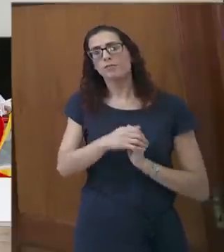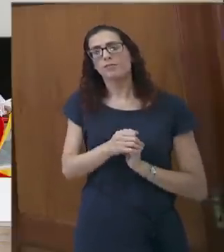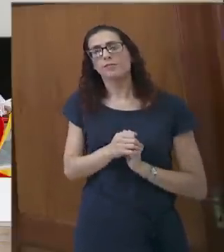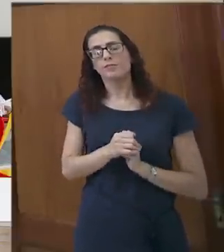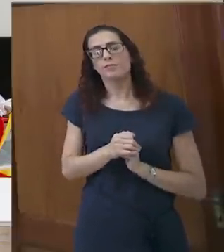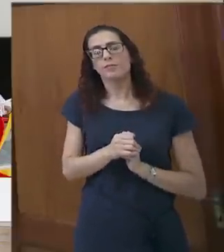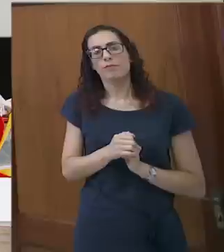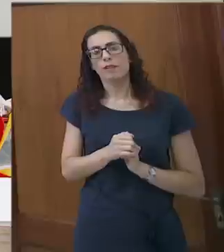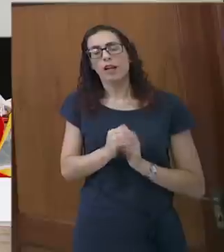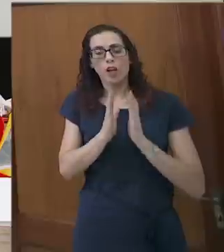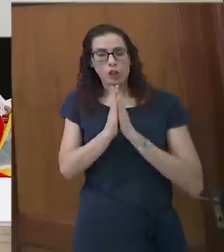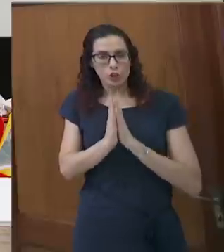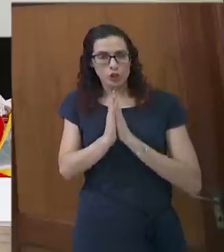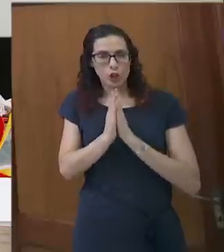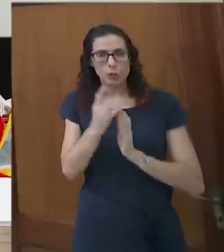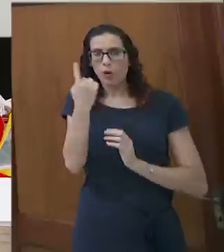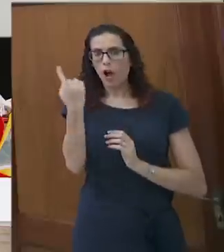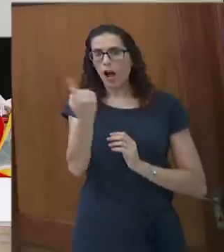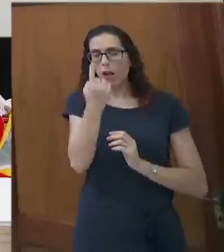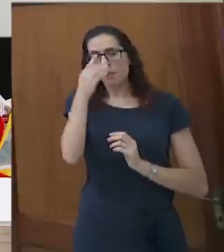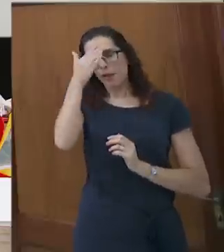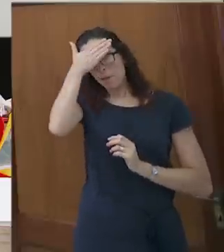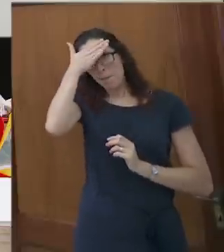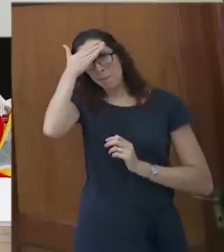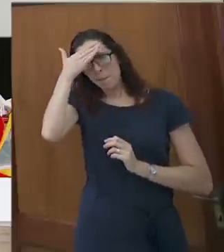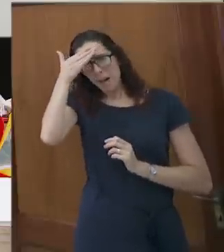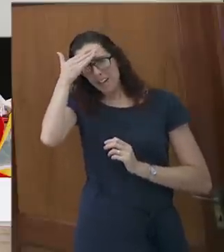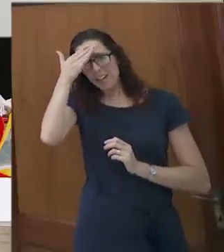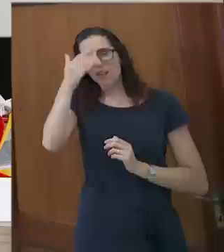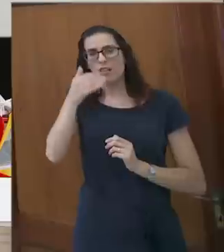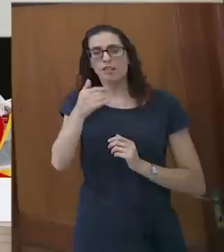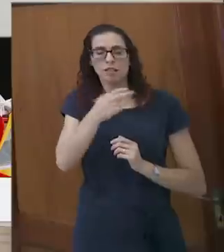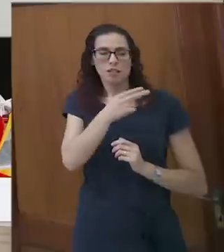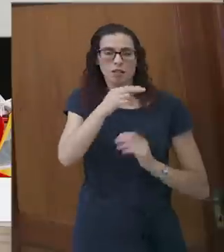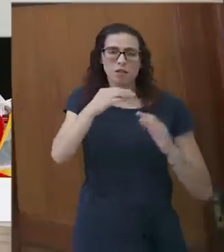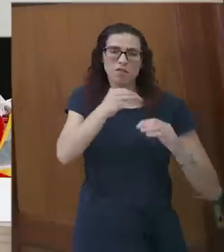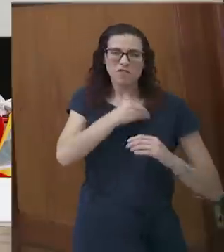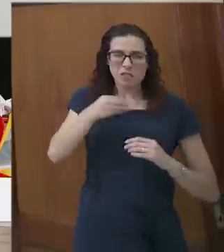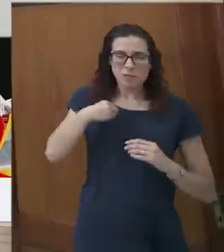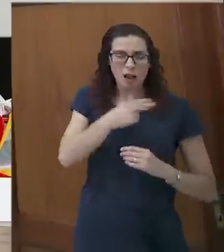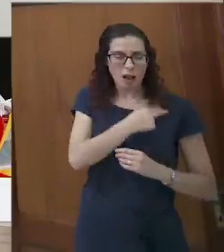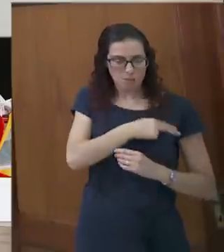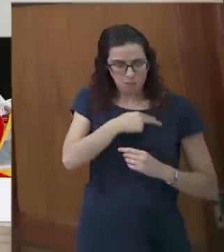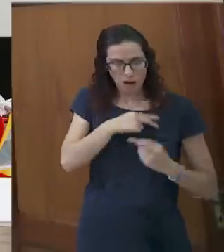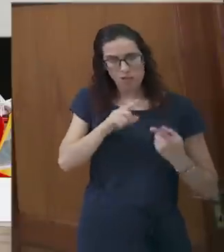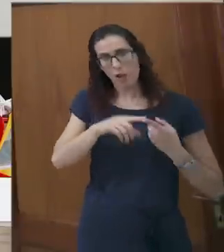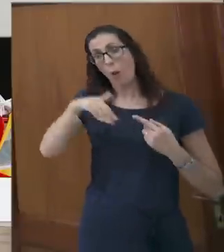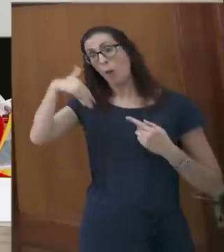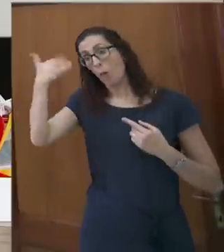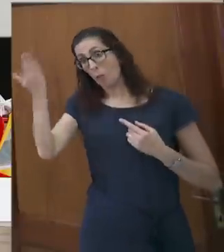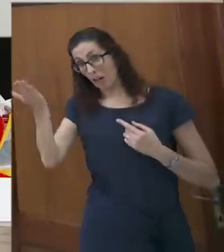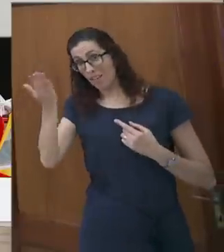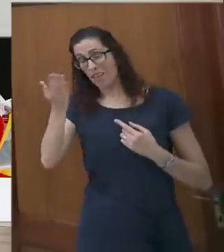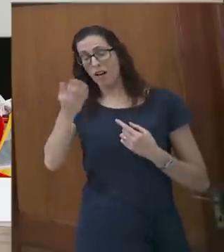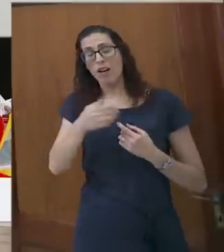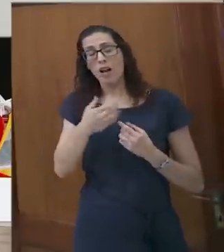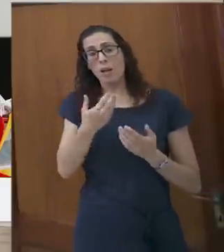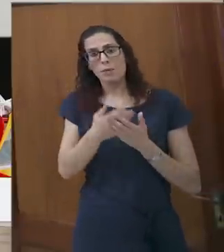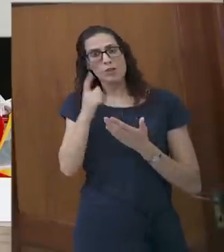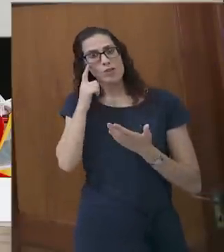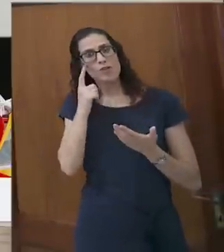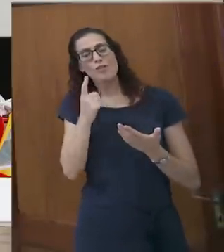Nitolbu għall-morda kollha fid-djar tagħhom fl-isptarijiet kemm Malta kif ukoll dawk li qegħdin għall-kura barra minn Malta biex